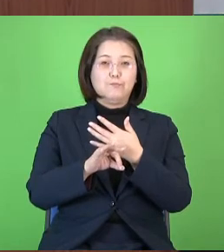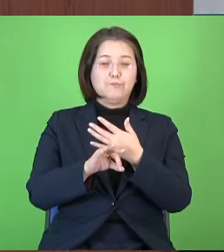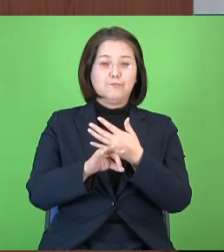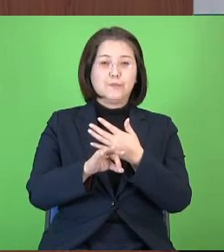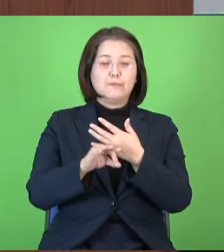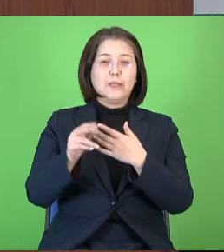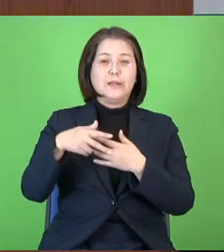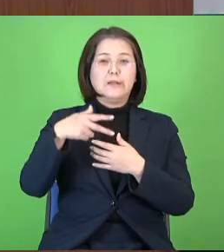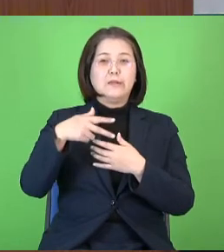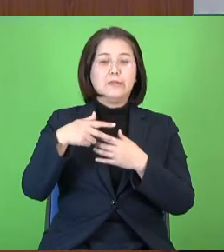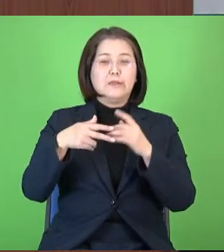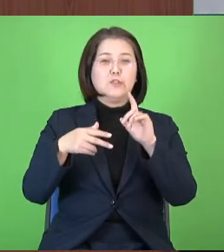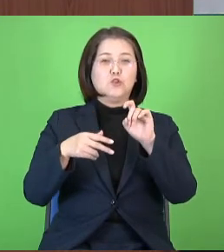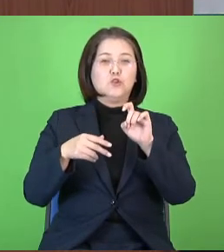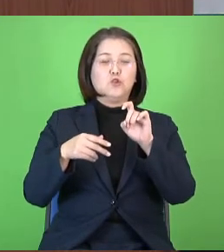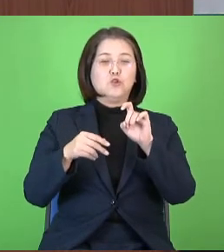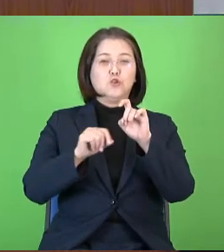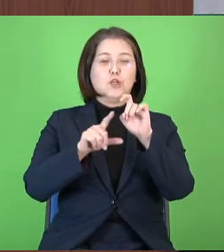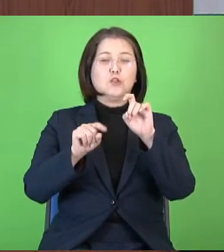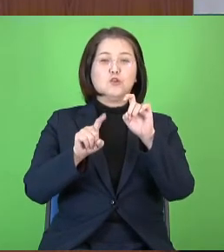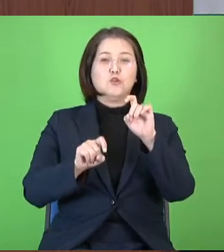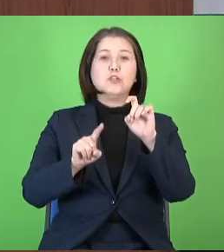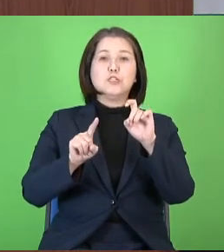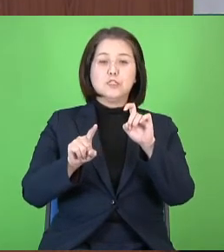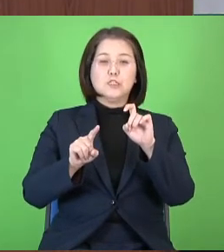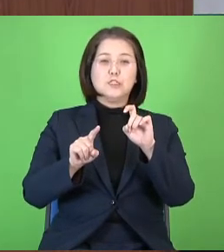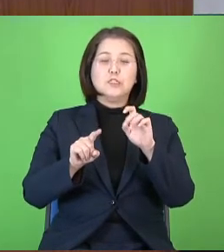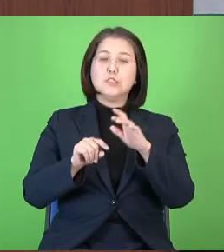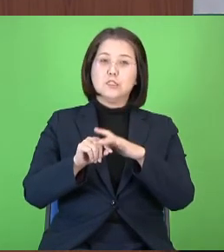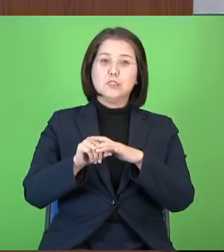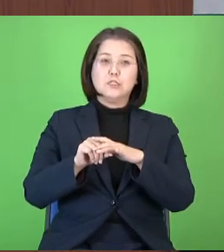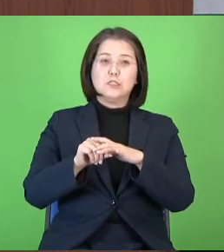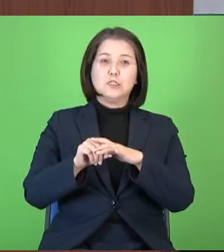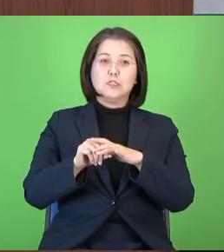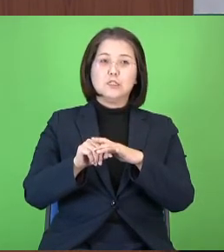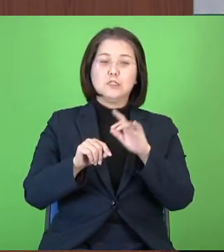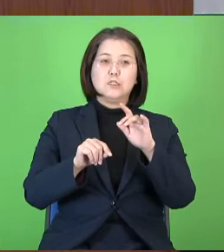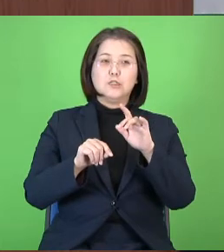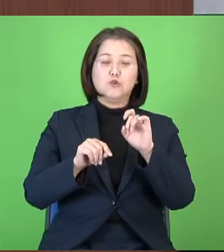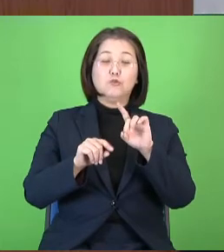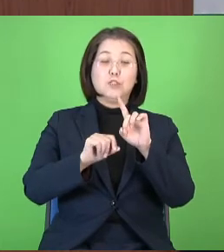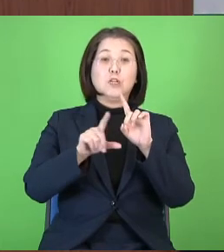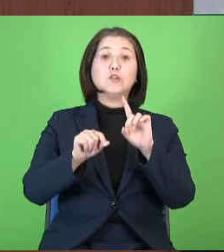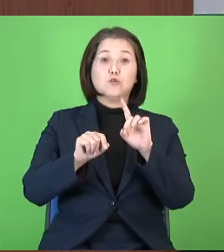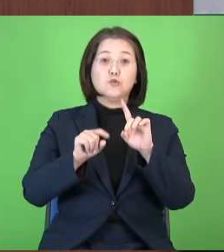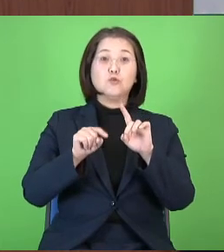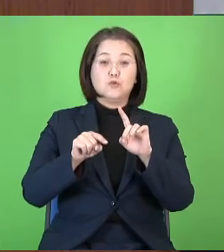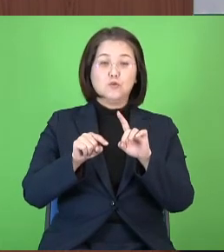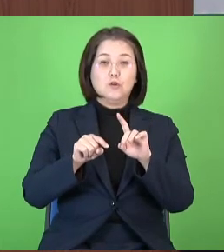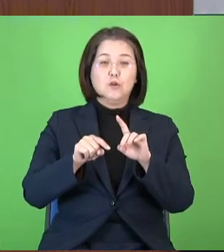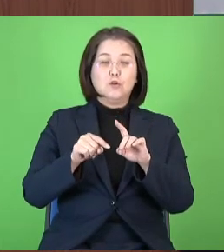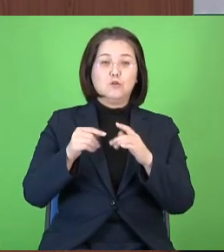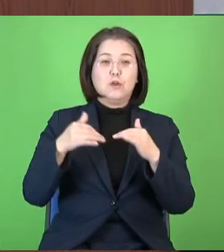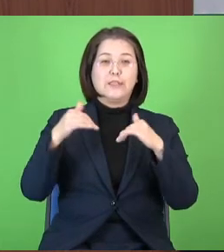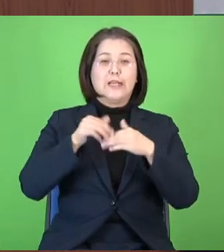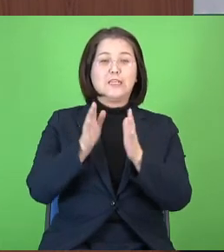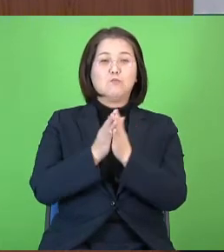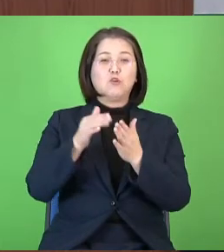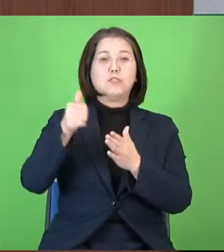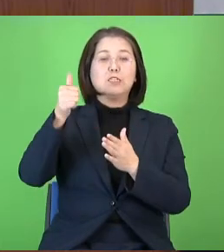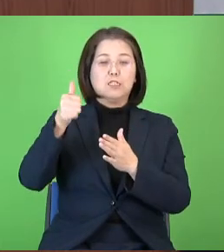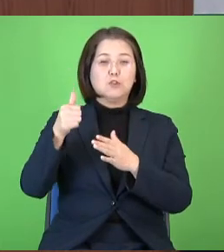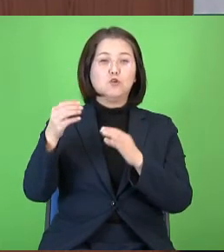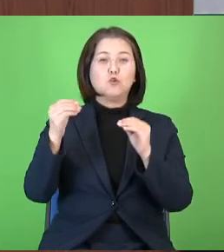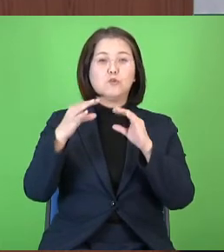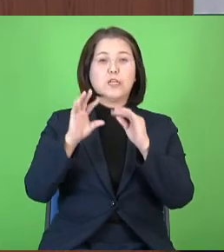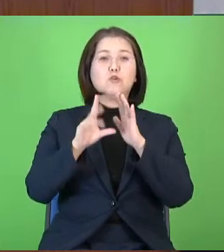県の混乱海へというのはレンジで悩まで具体的な話になってませんが例えば今回の11日の2人